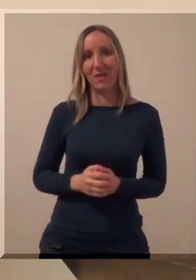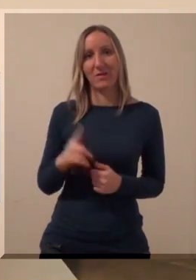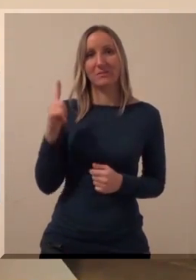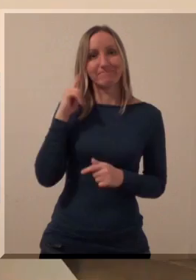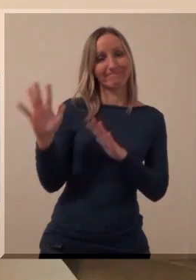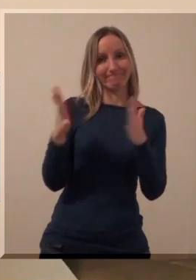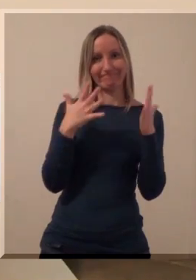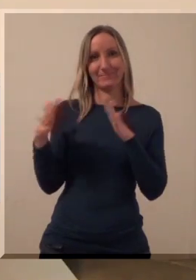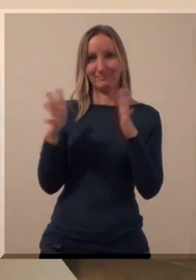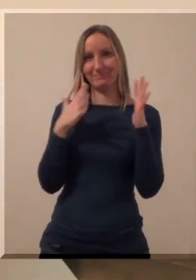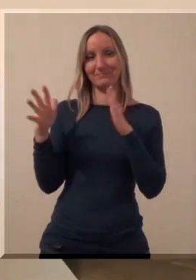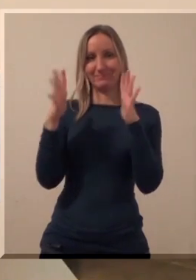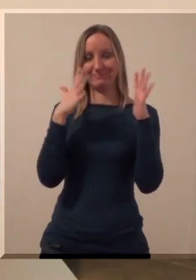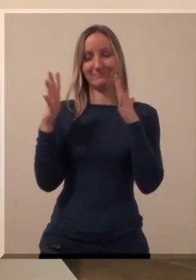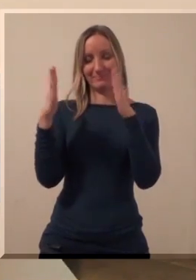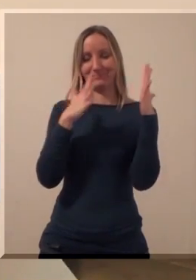posvetili.